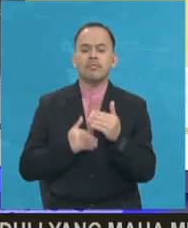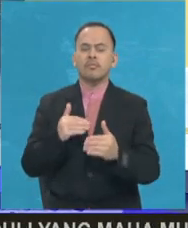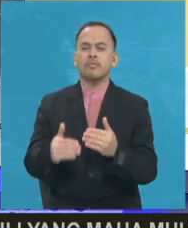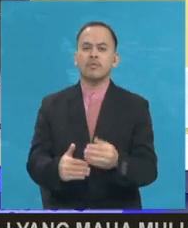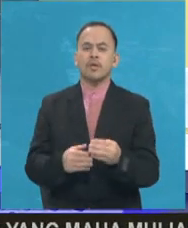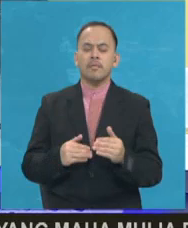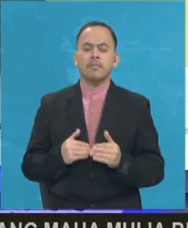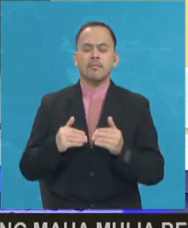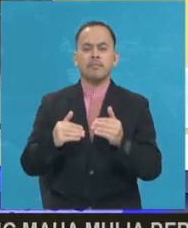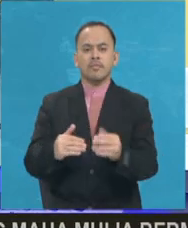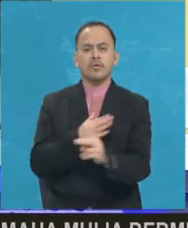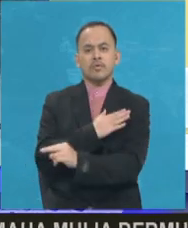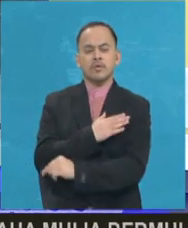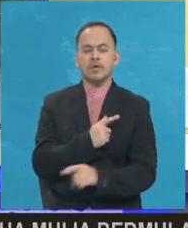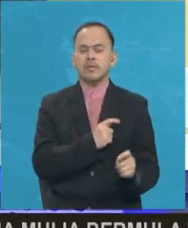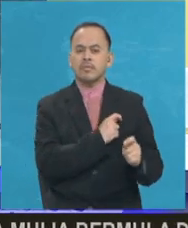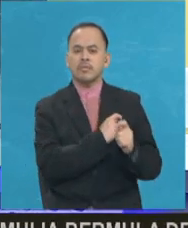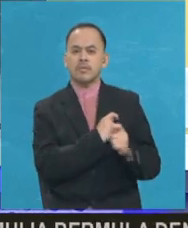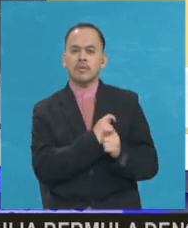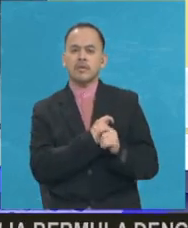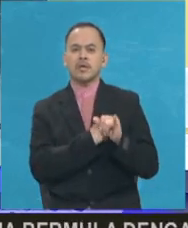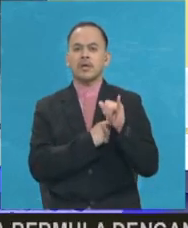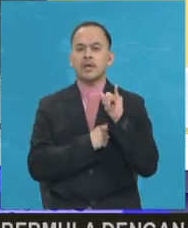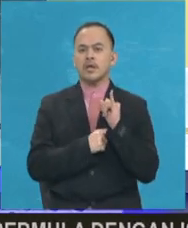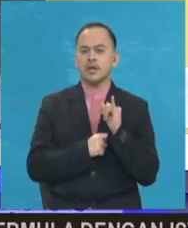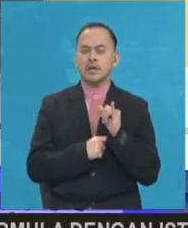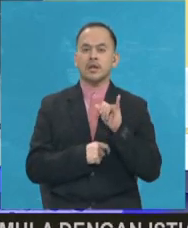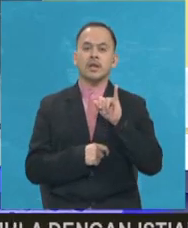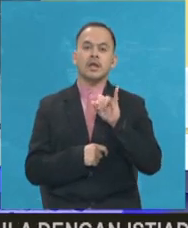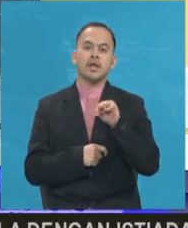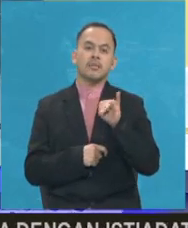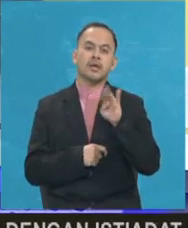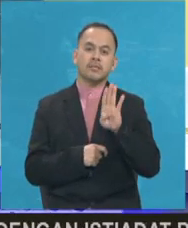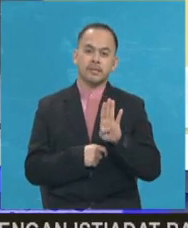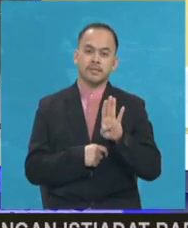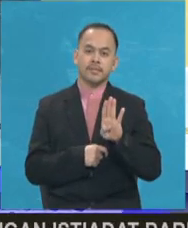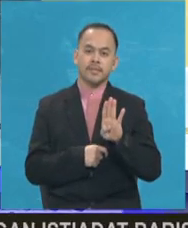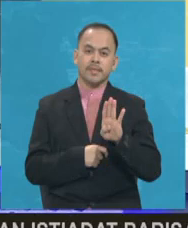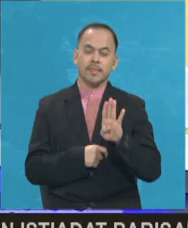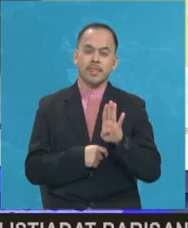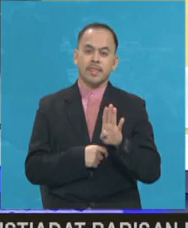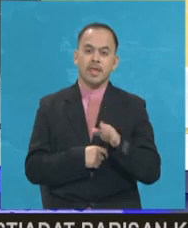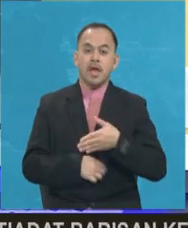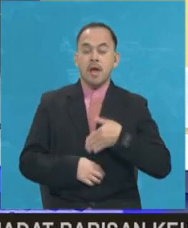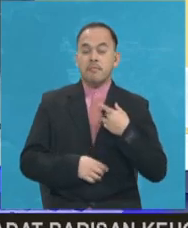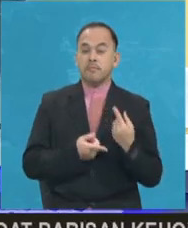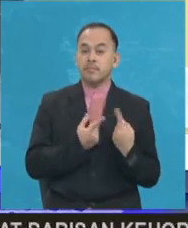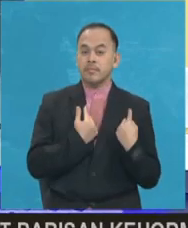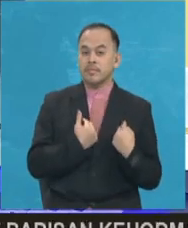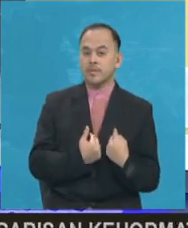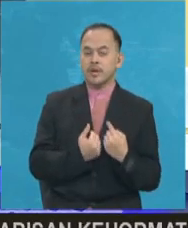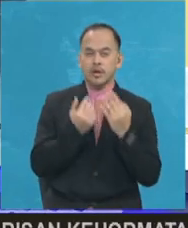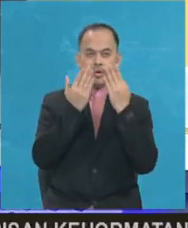memajukan negara dan mempertahankan identity Melayu Islam beraja perasaan cinta dan doa dipanjatkan